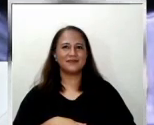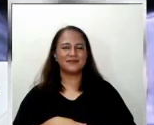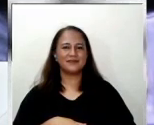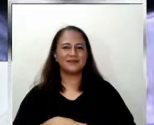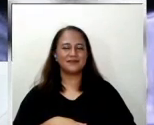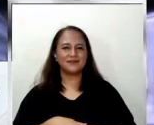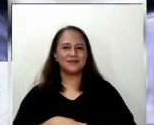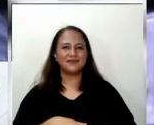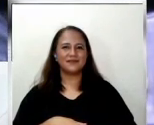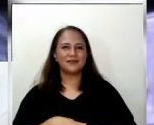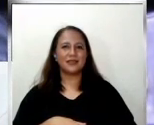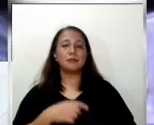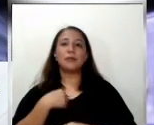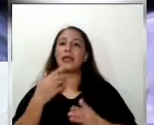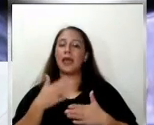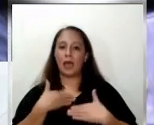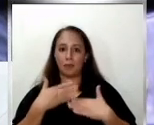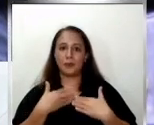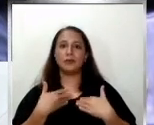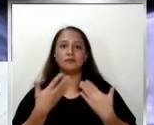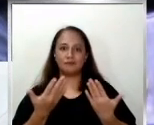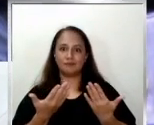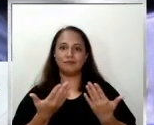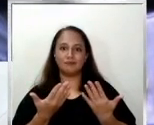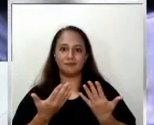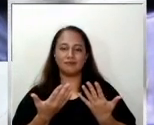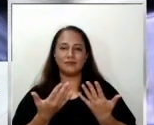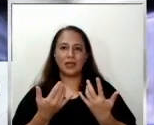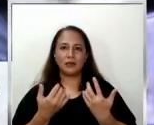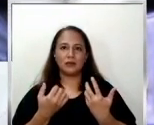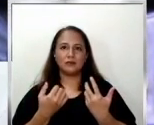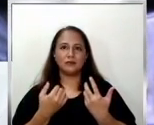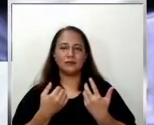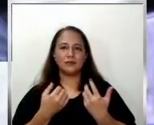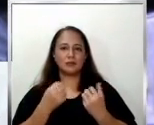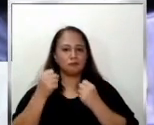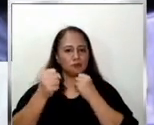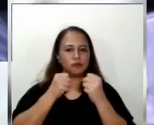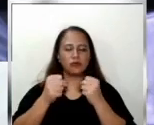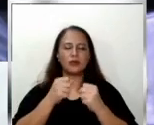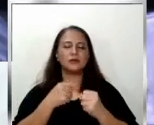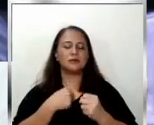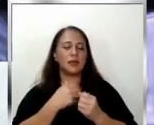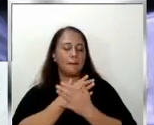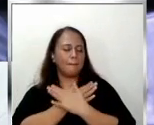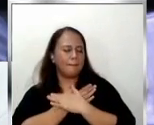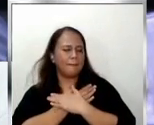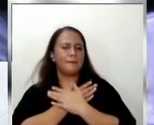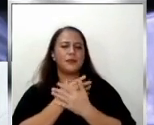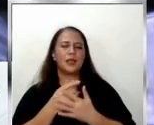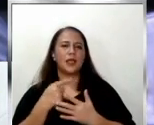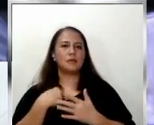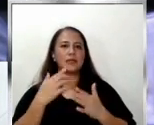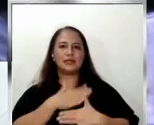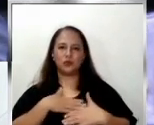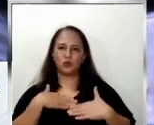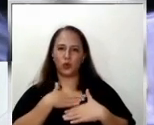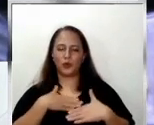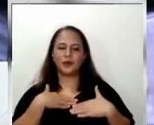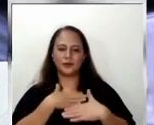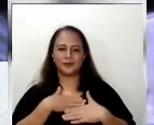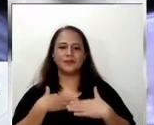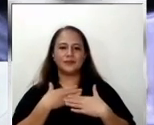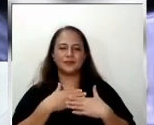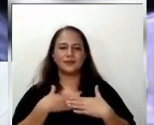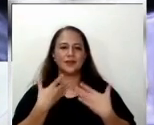I'm just happy doing this. You know, boxing is my passion and I'm enjoying doing